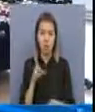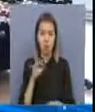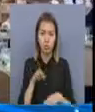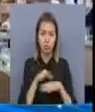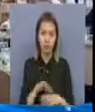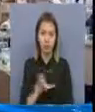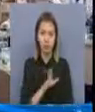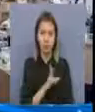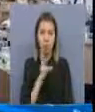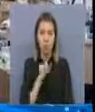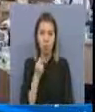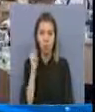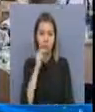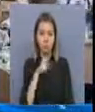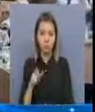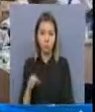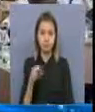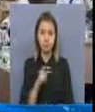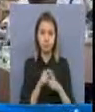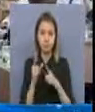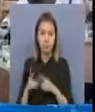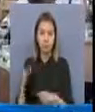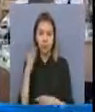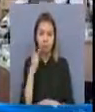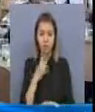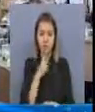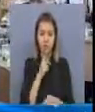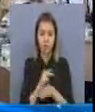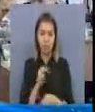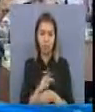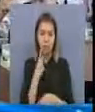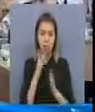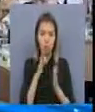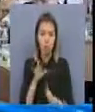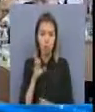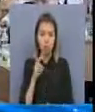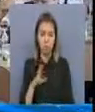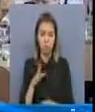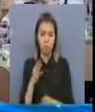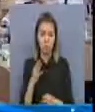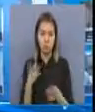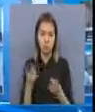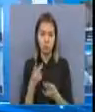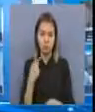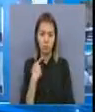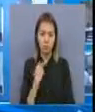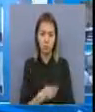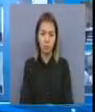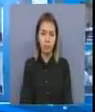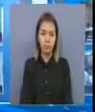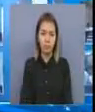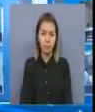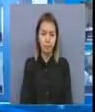курсынан өткен. Бірақ оқушыларға пәнді ағылшын тілінде үйрету үшін бір ғана курс қауқарсыз дейді мамандар. Әрине, бір